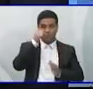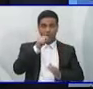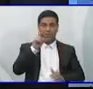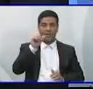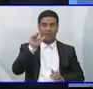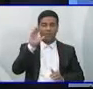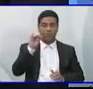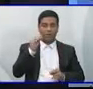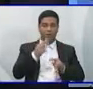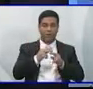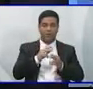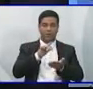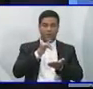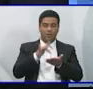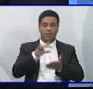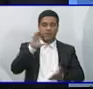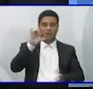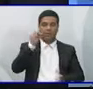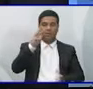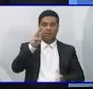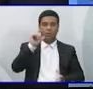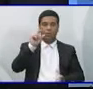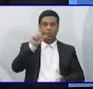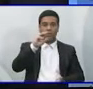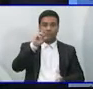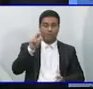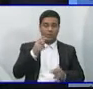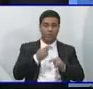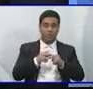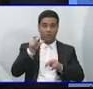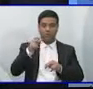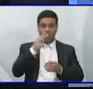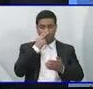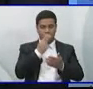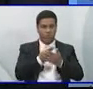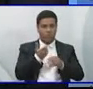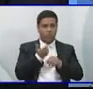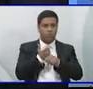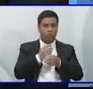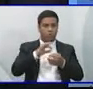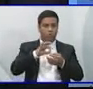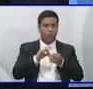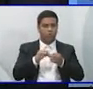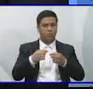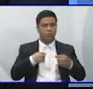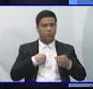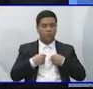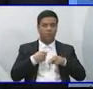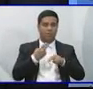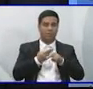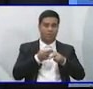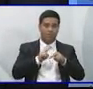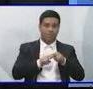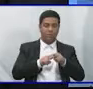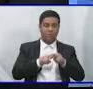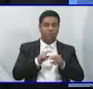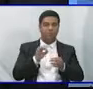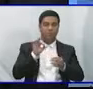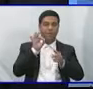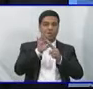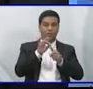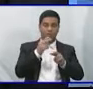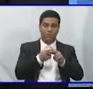1859-yilda Xiva xoni Said Muhammad xon ana shu vaziyatning murakkablashib ketishini oldini olish